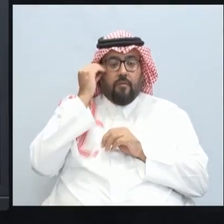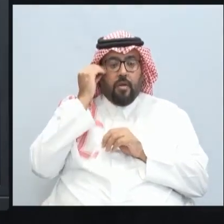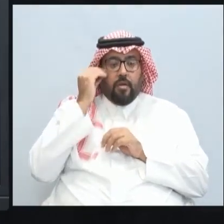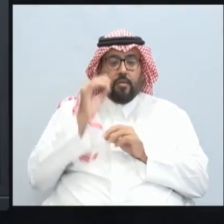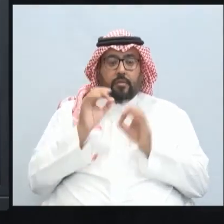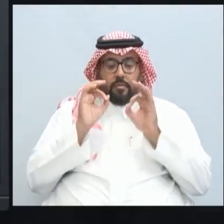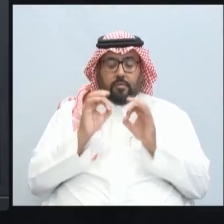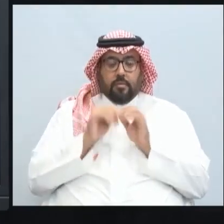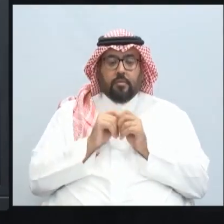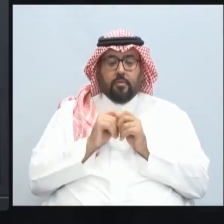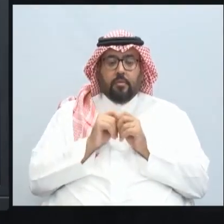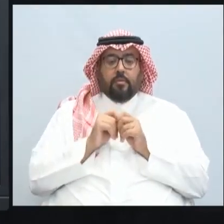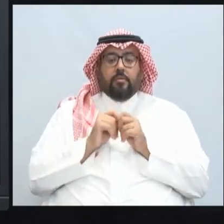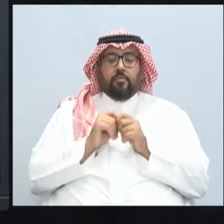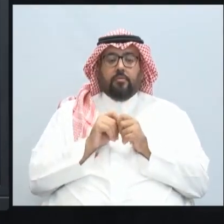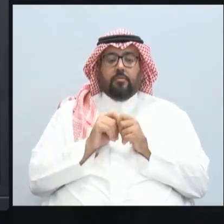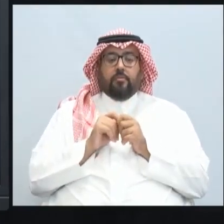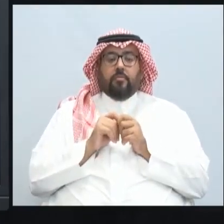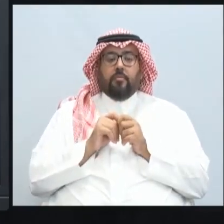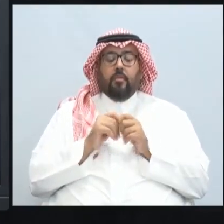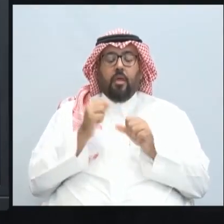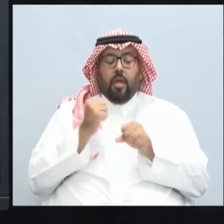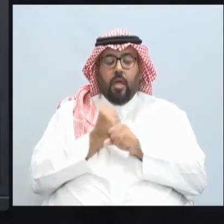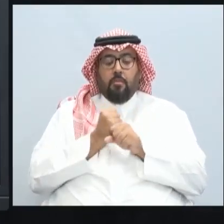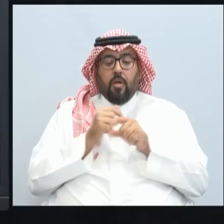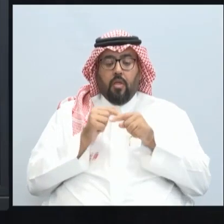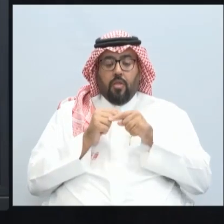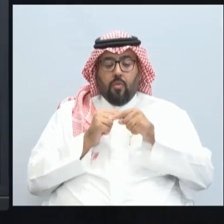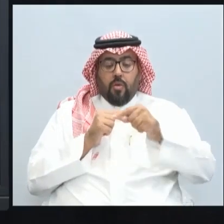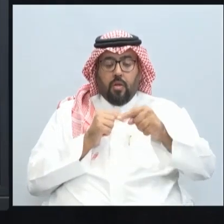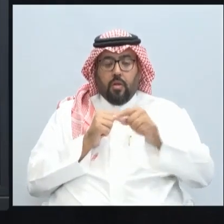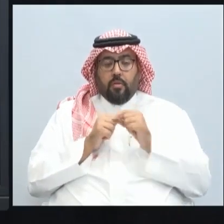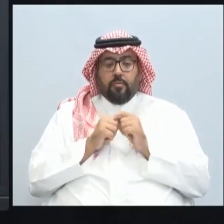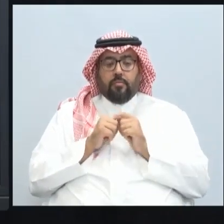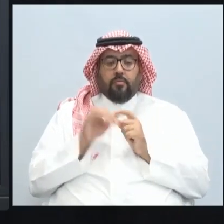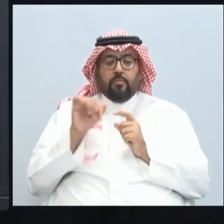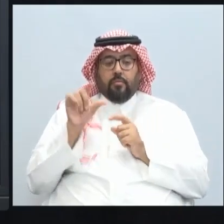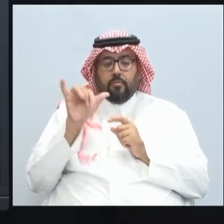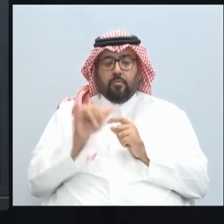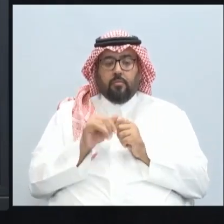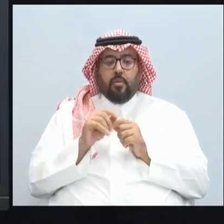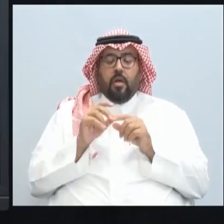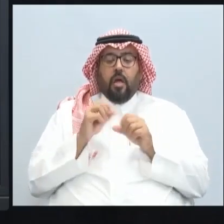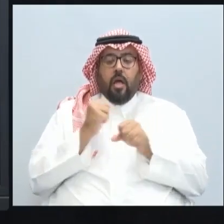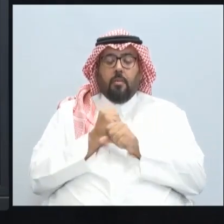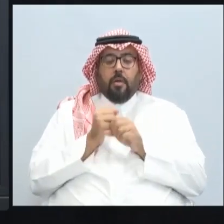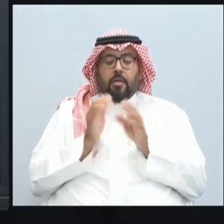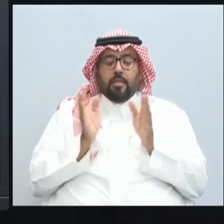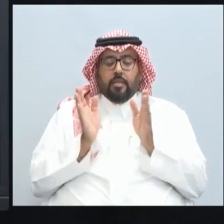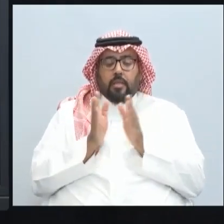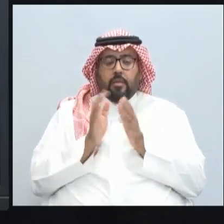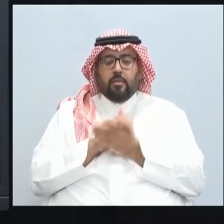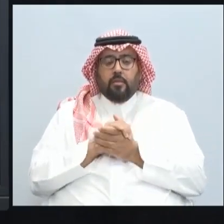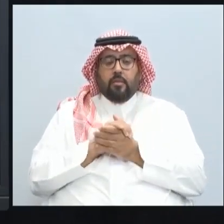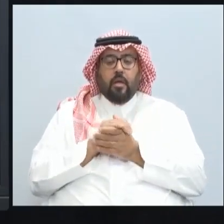من حيث الزمن ان نضع انها اعمال طويله المدى او اعمال قصيره المدى ولكن